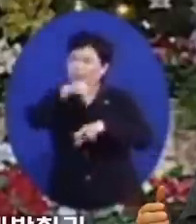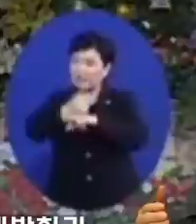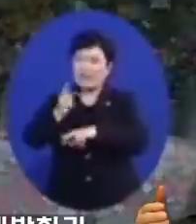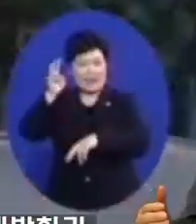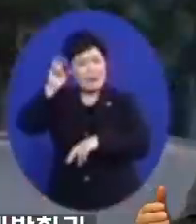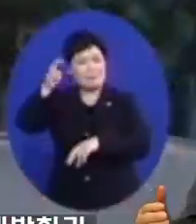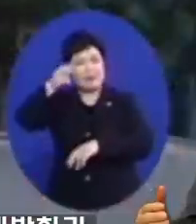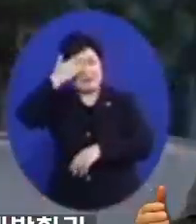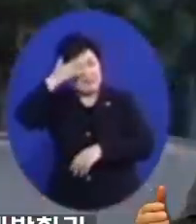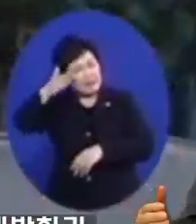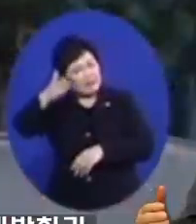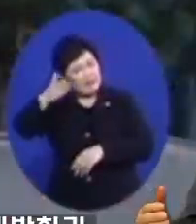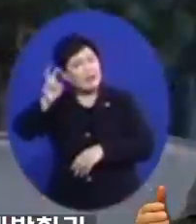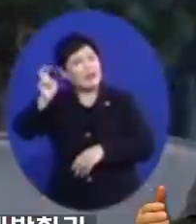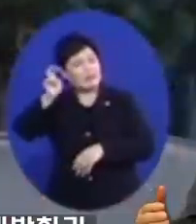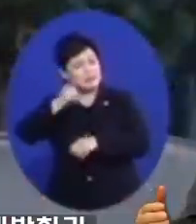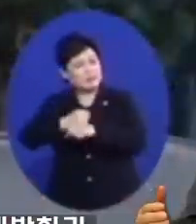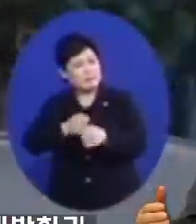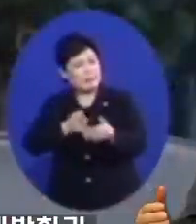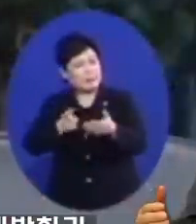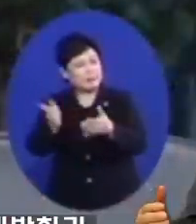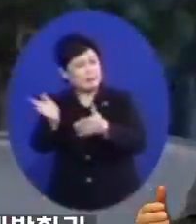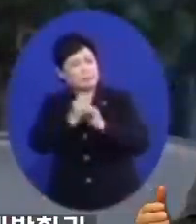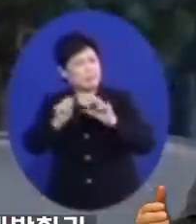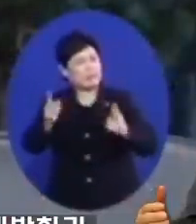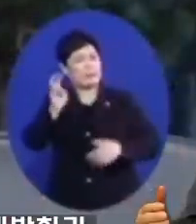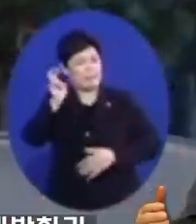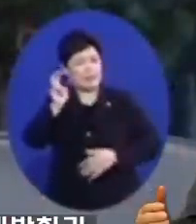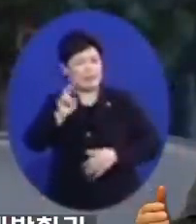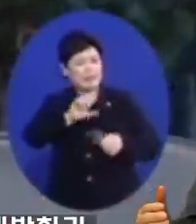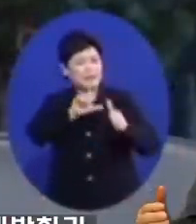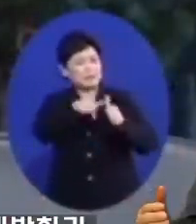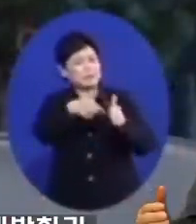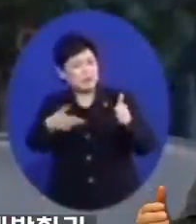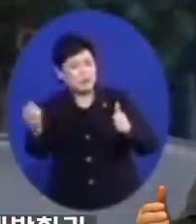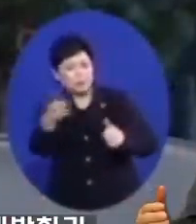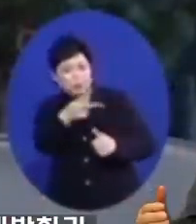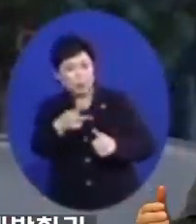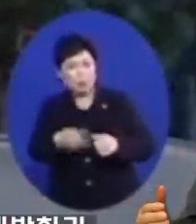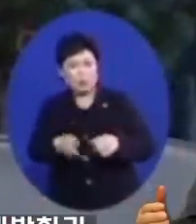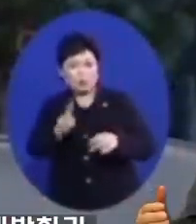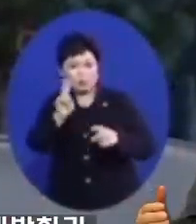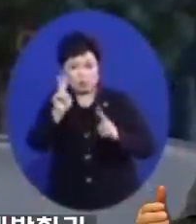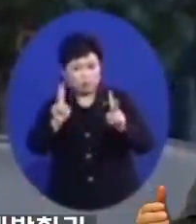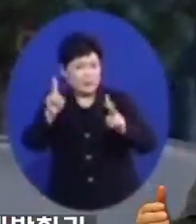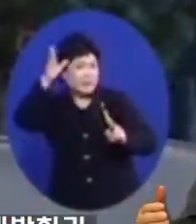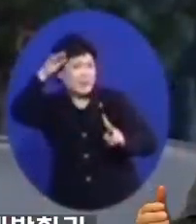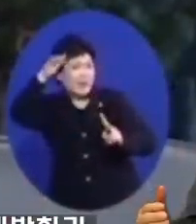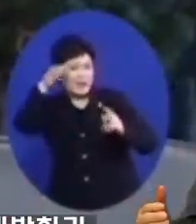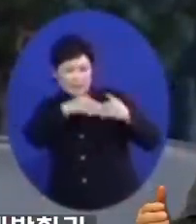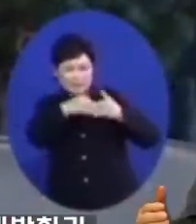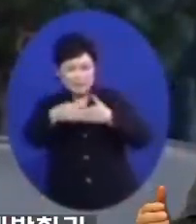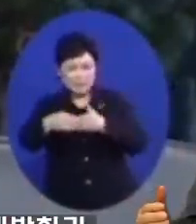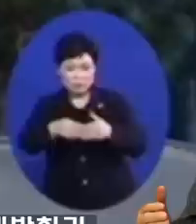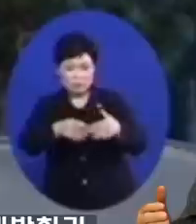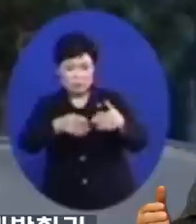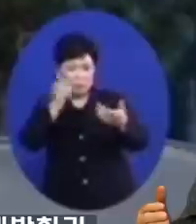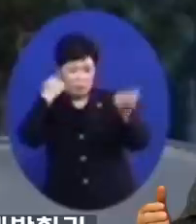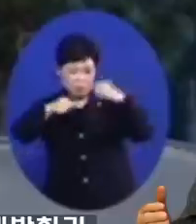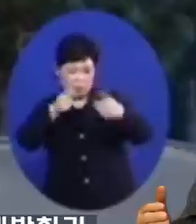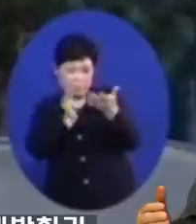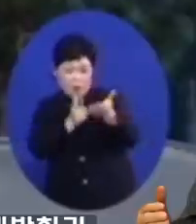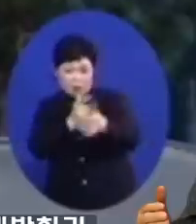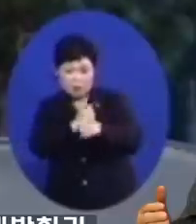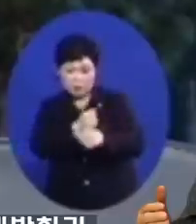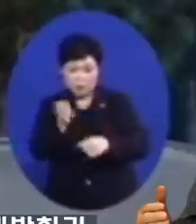익숙하지 못해서 사냥을 안 하는구나. 좀 세월이 지나고 난 다음 또 두 마리 개를 데리고 사냥하러 나는데, 아, 옆으로